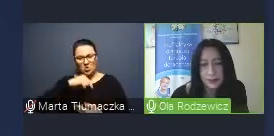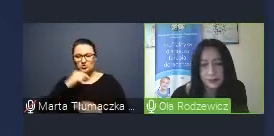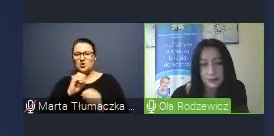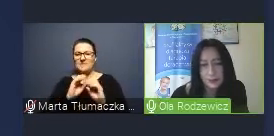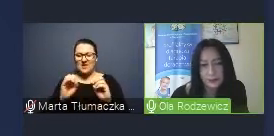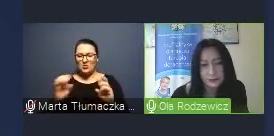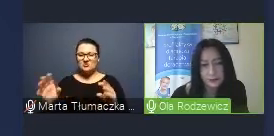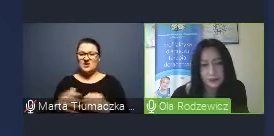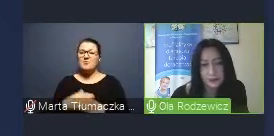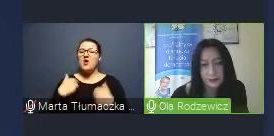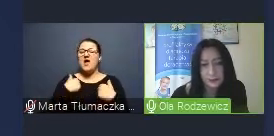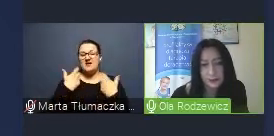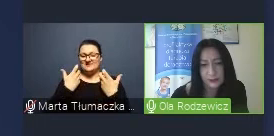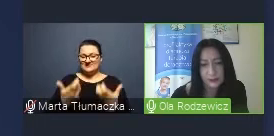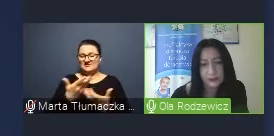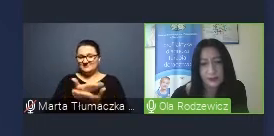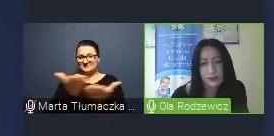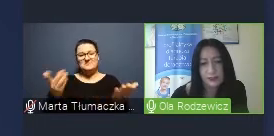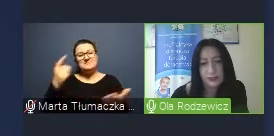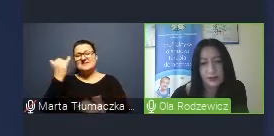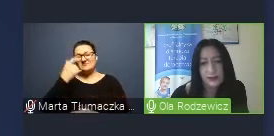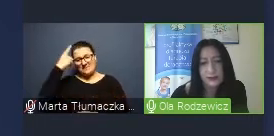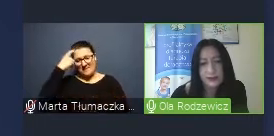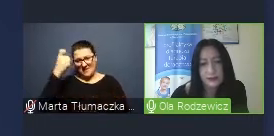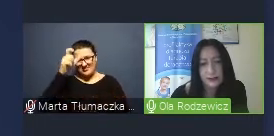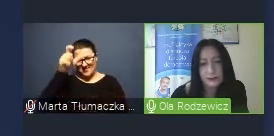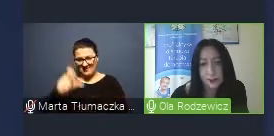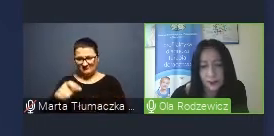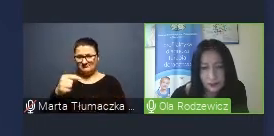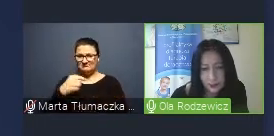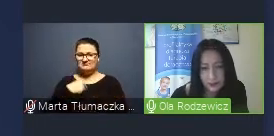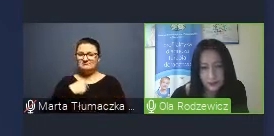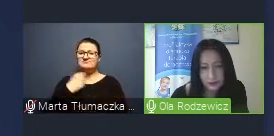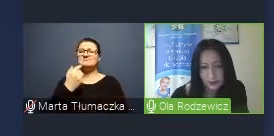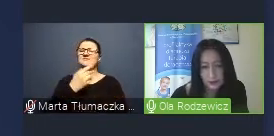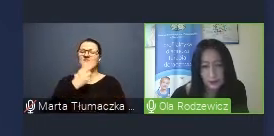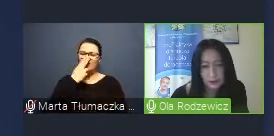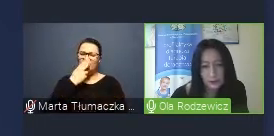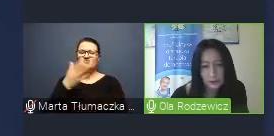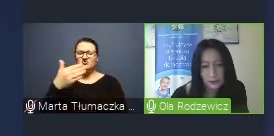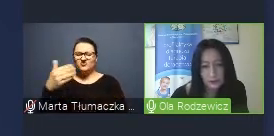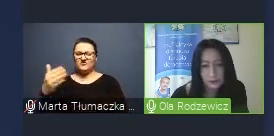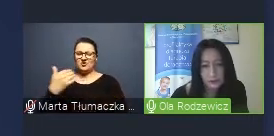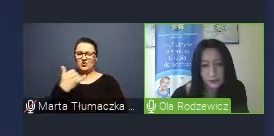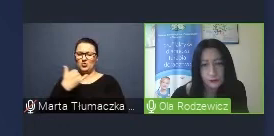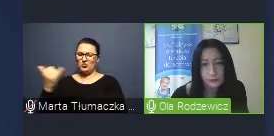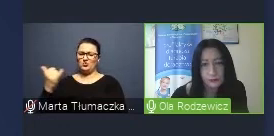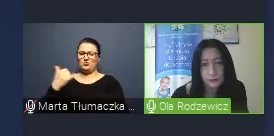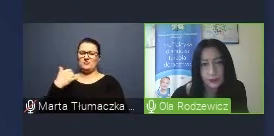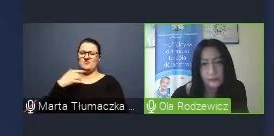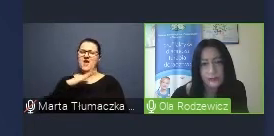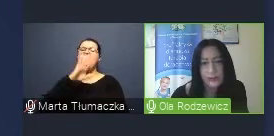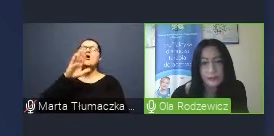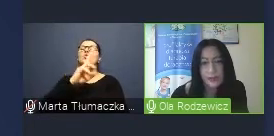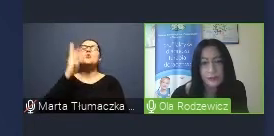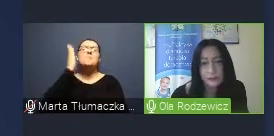bo chcę, żebyście Państwo zawsze o nim pamiętali, że za wieloma drzwiami dzisiaj mieszkają dzieci,